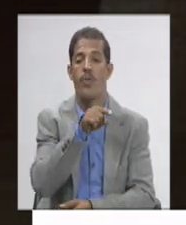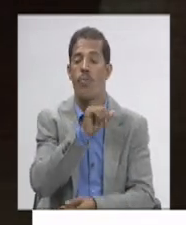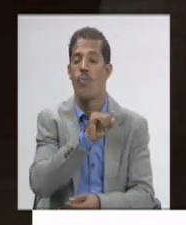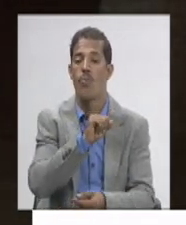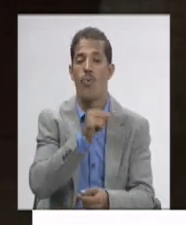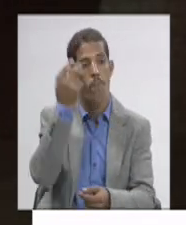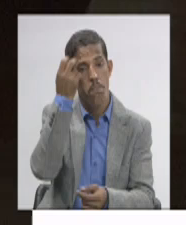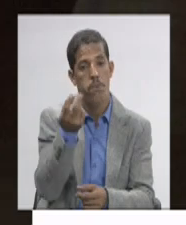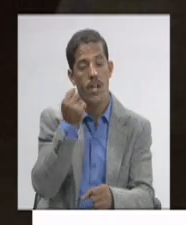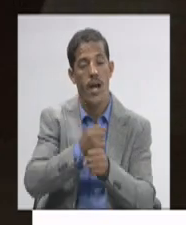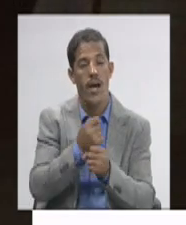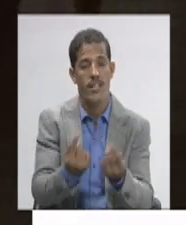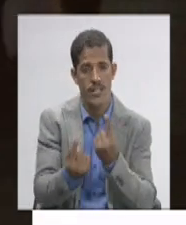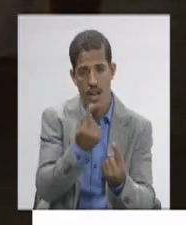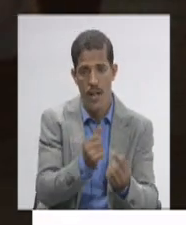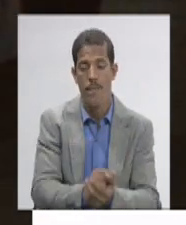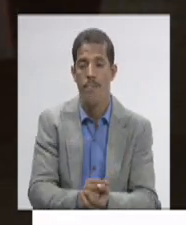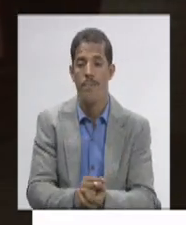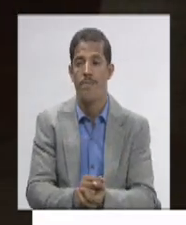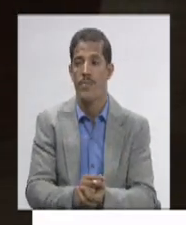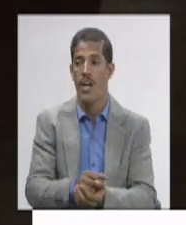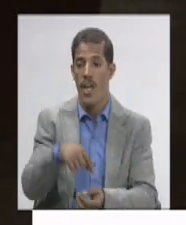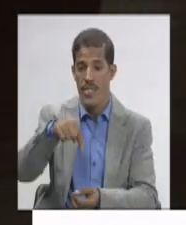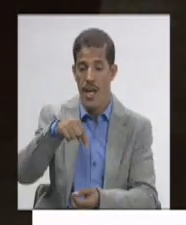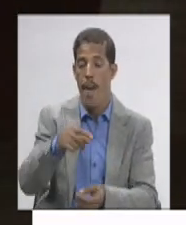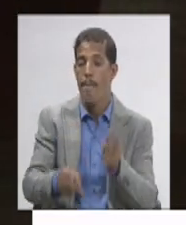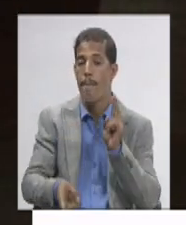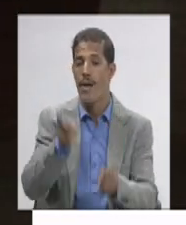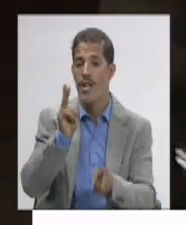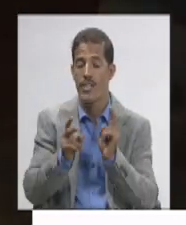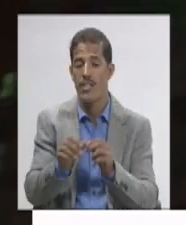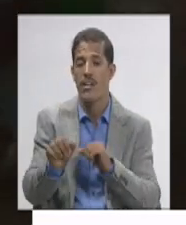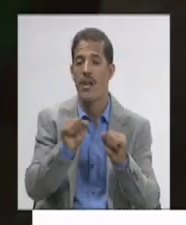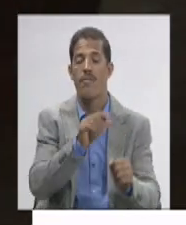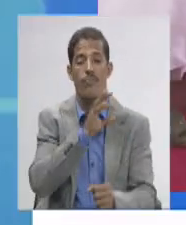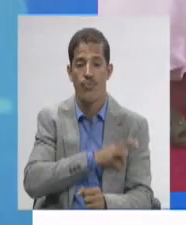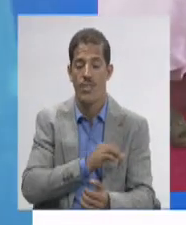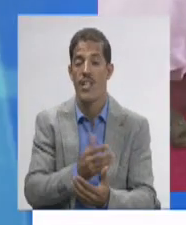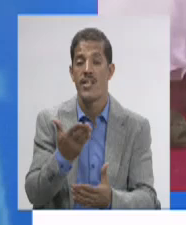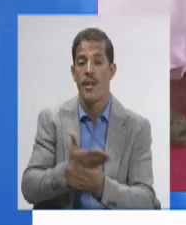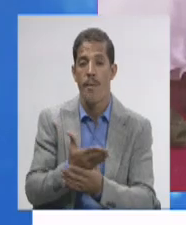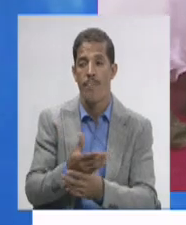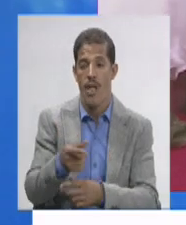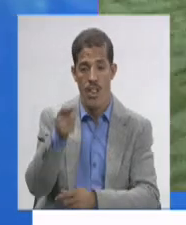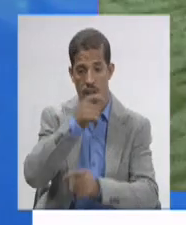الزراعي وهذا المهرجان طبعا فرصه لتثمين المنتوج